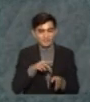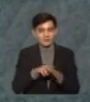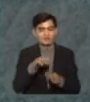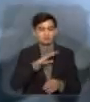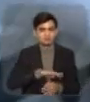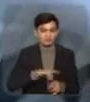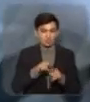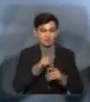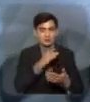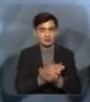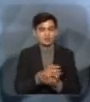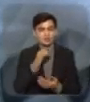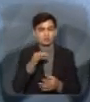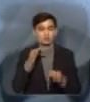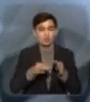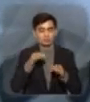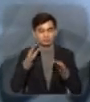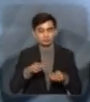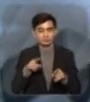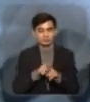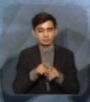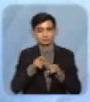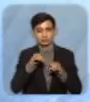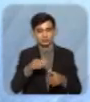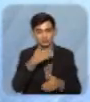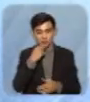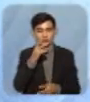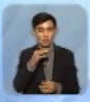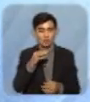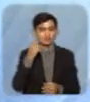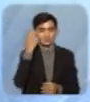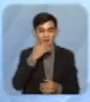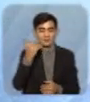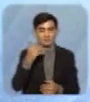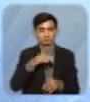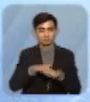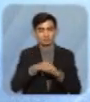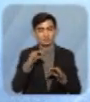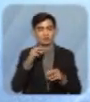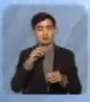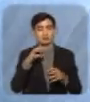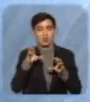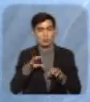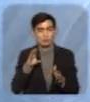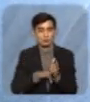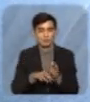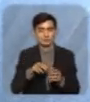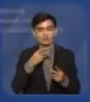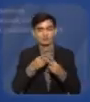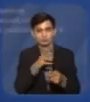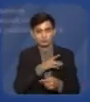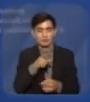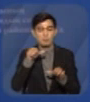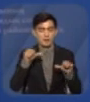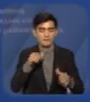берді. Сот үкімі әлі күшіне енген жоқ. Дегенмен Нигерия елінің азаматтарында заңсыз отырғандар үшін оңалтуға құқықтары